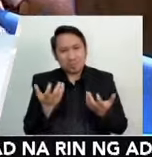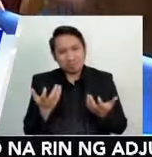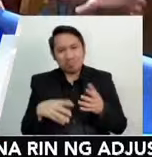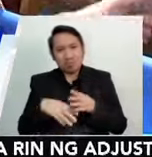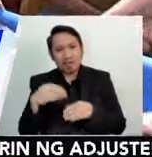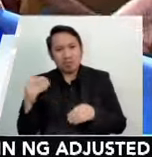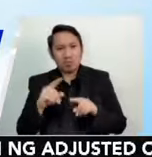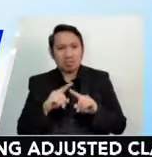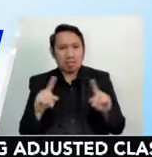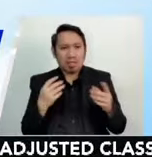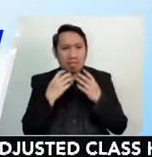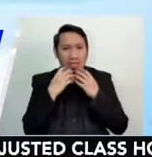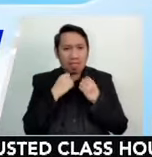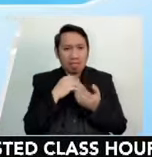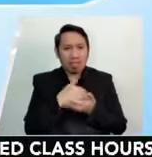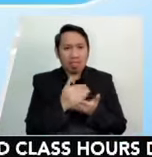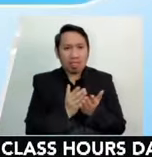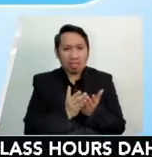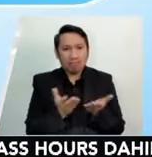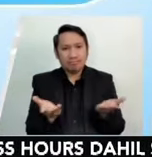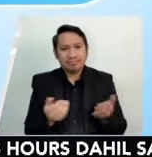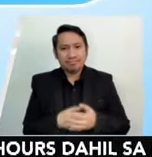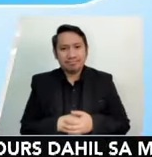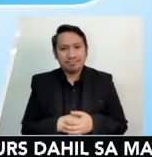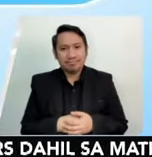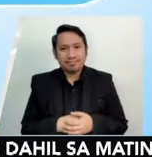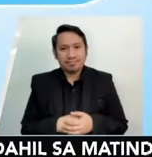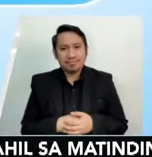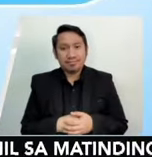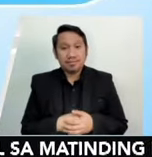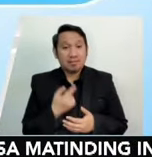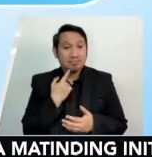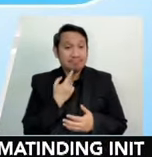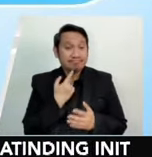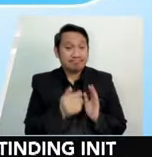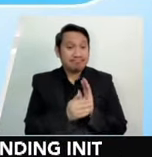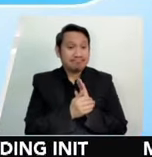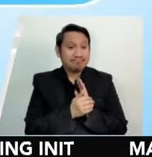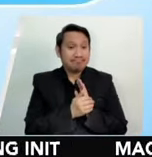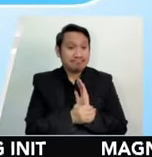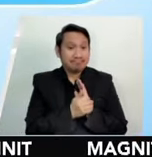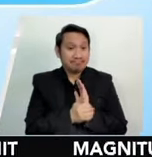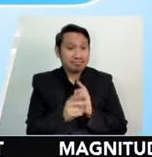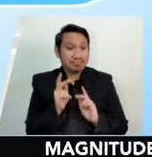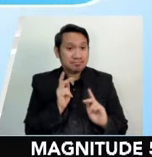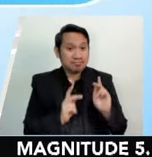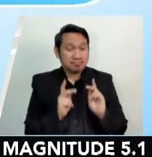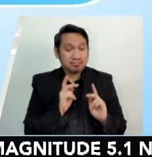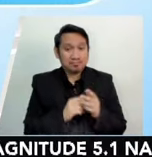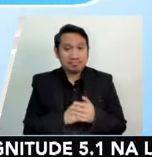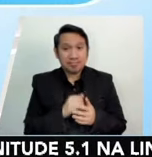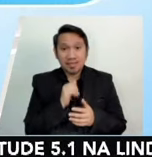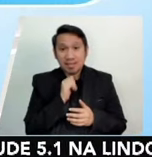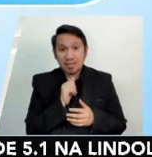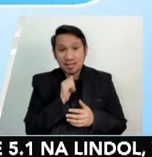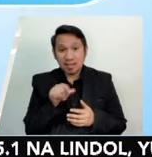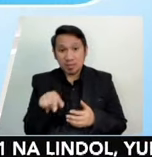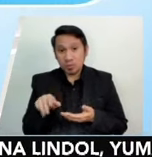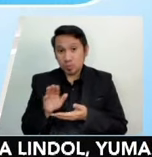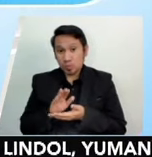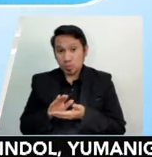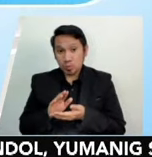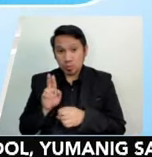kaya ito lang muna. Ayon sa mga eksperto, dahil kadalasan hindi treated ng chlorine ang gamit na tubig sa mga